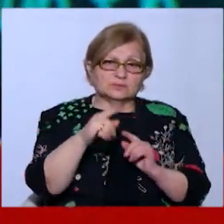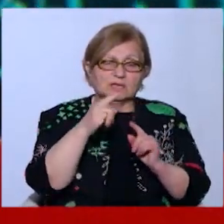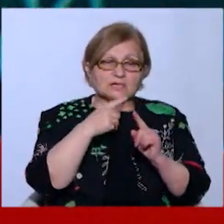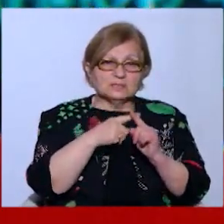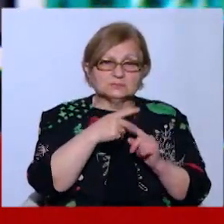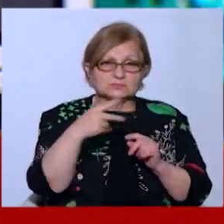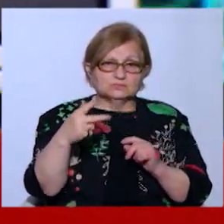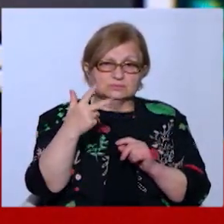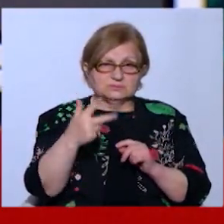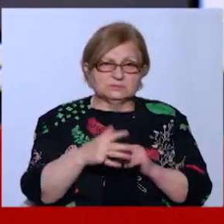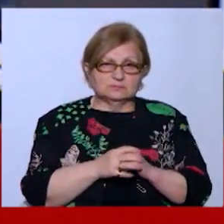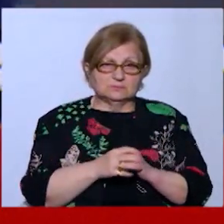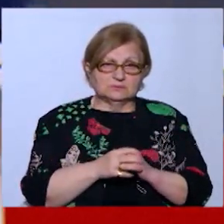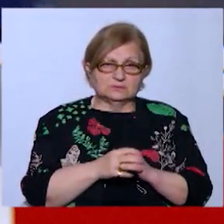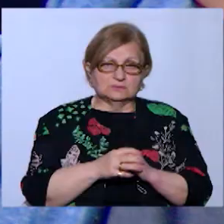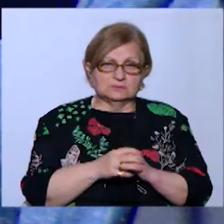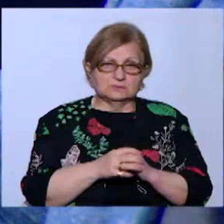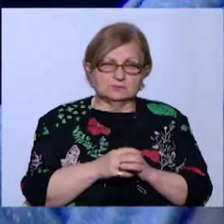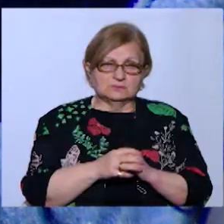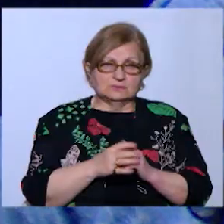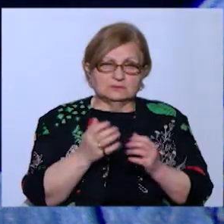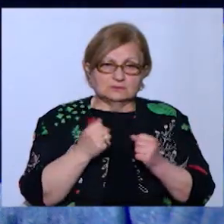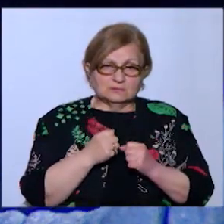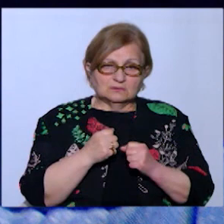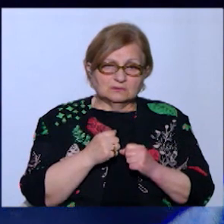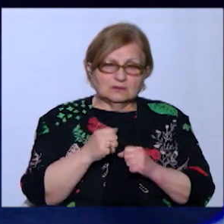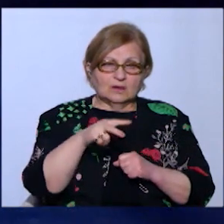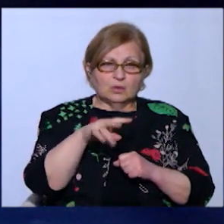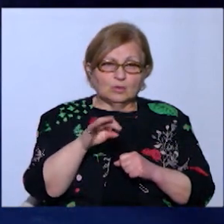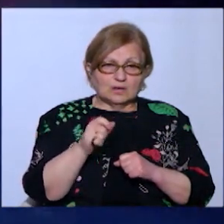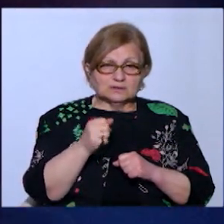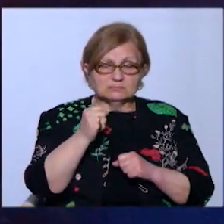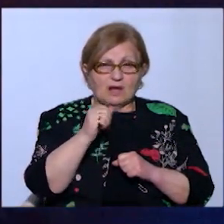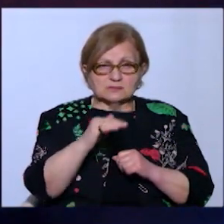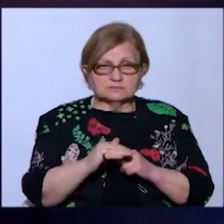3 მიიღება ლოგარითმი 100 ფუძით